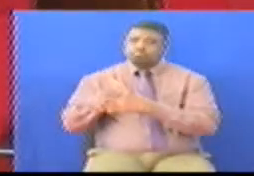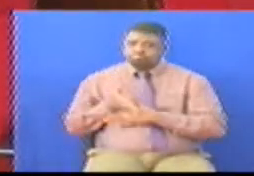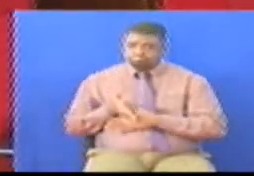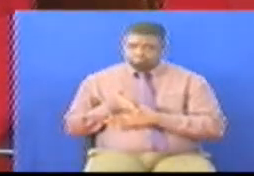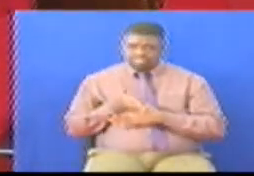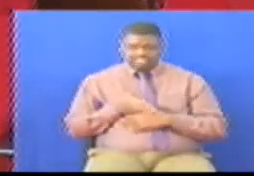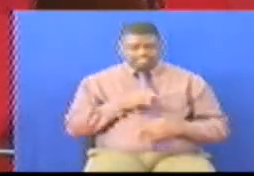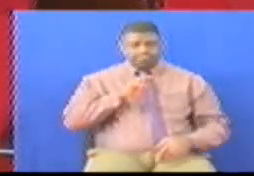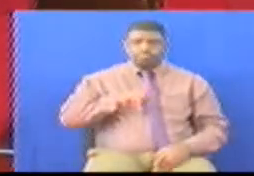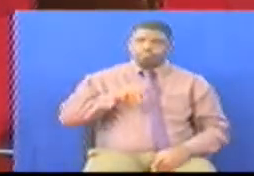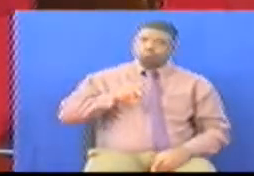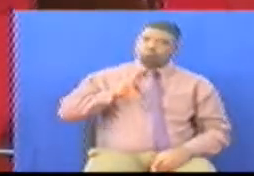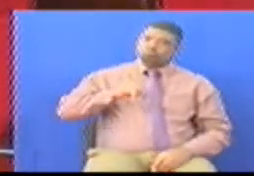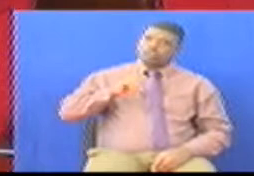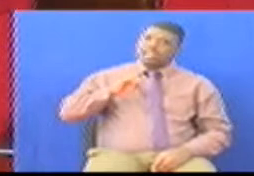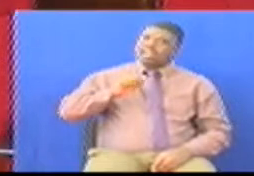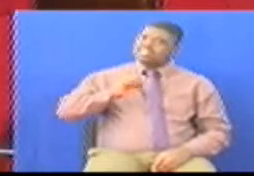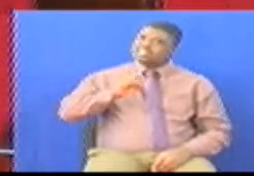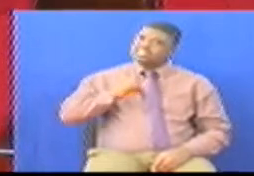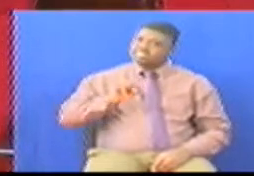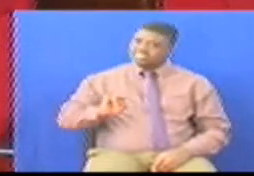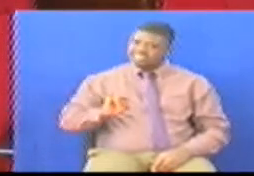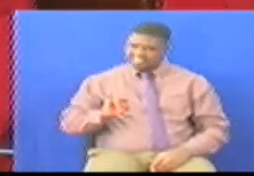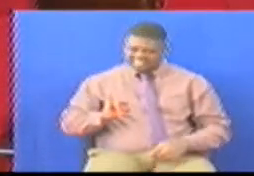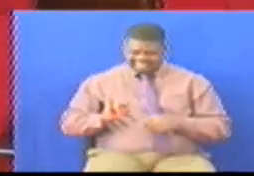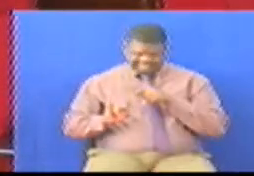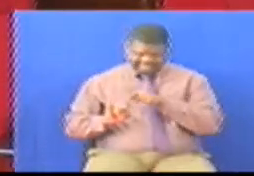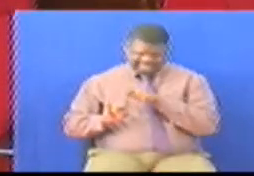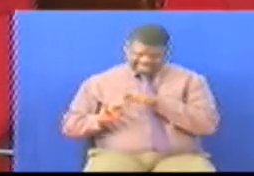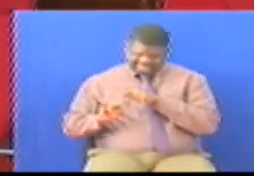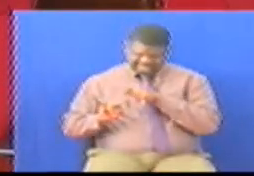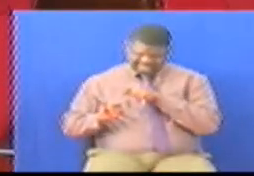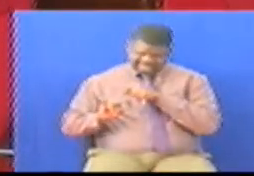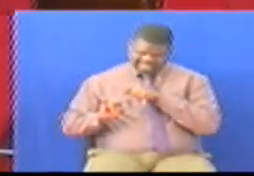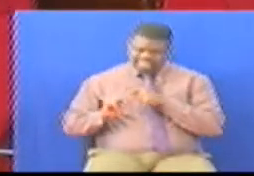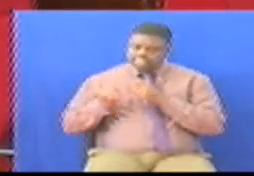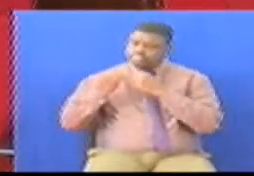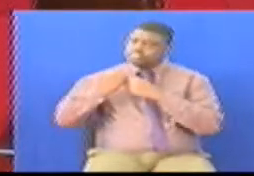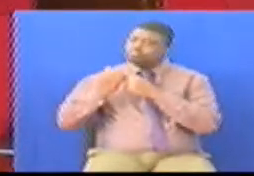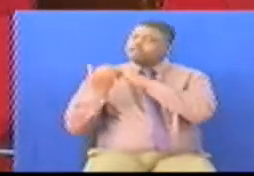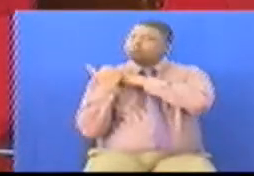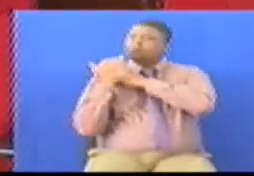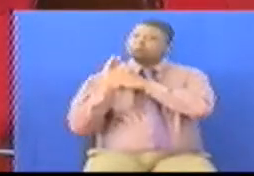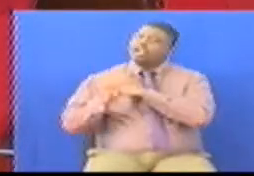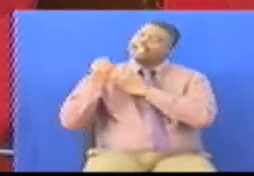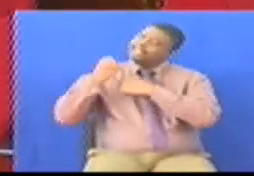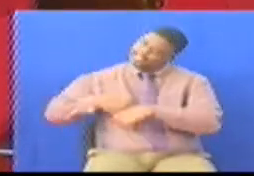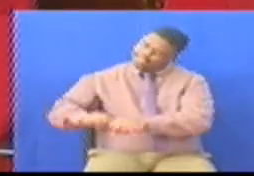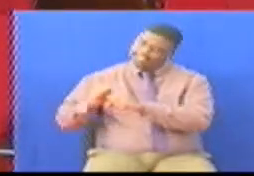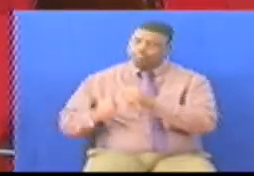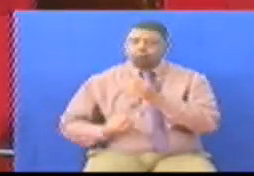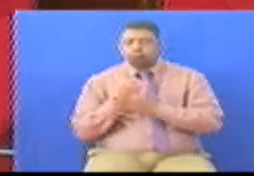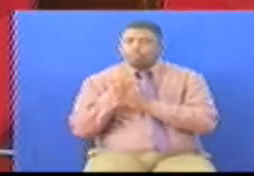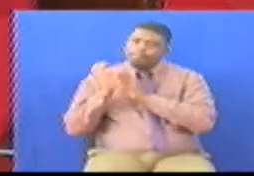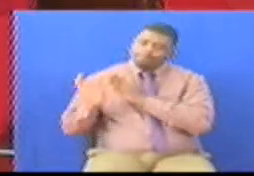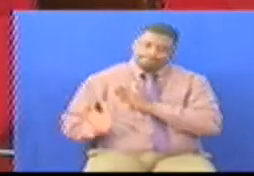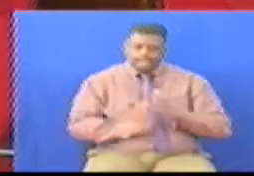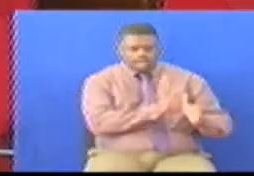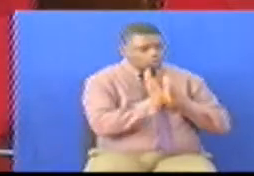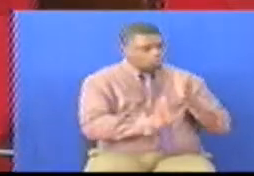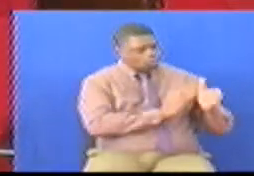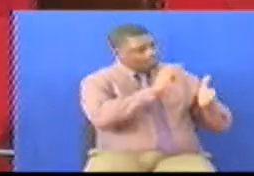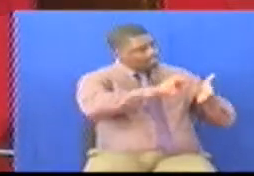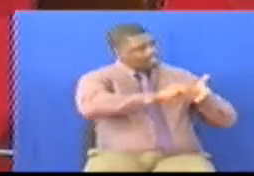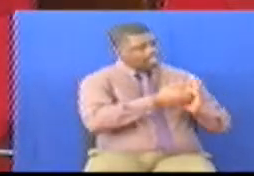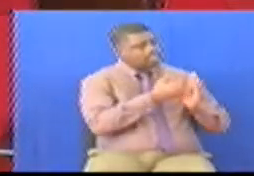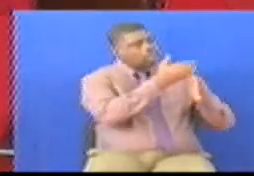kampuni ya Mkunazi Holding, bunge lazimia kwamba kampuni ya Mkunazi itekeleze majukumu yake kwa mujibu wa mpango mkakati wa